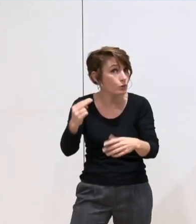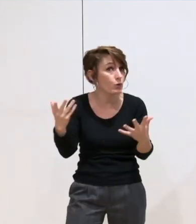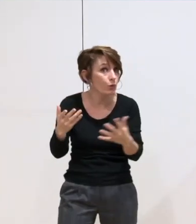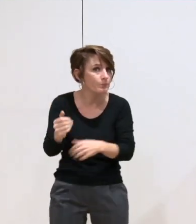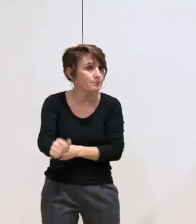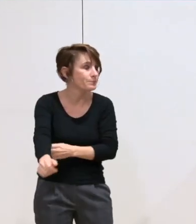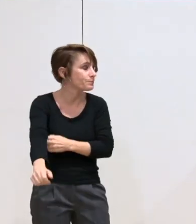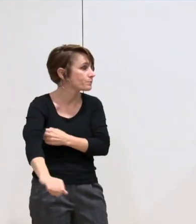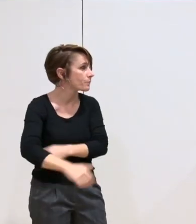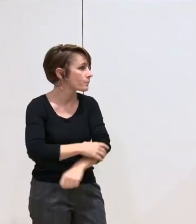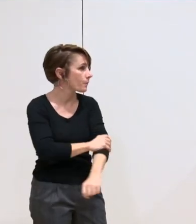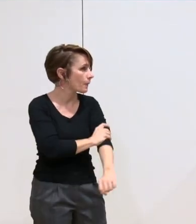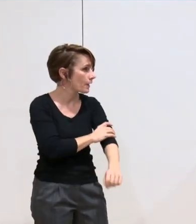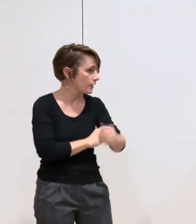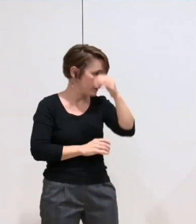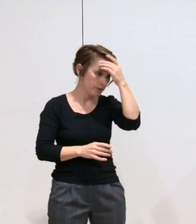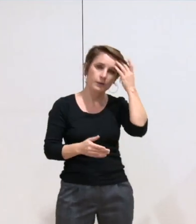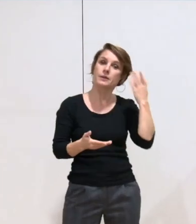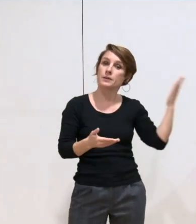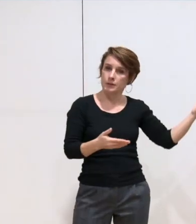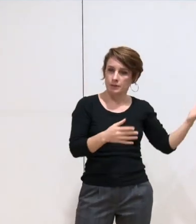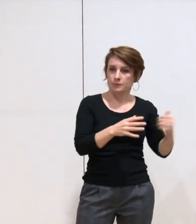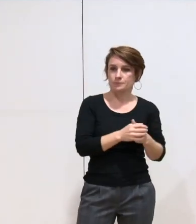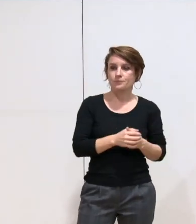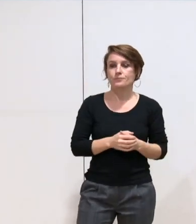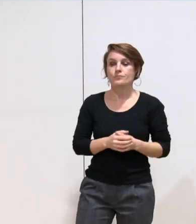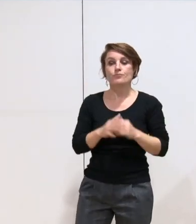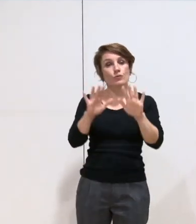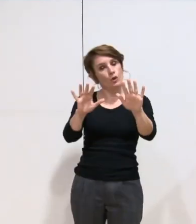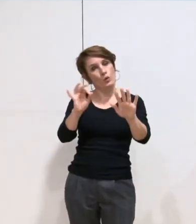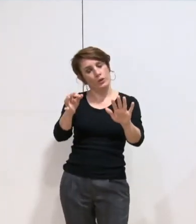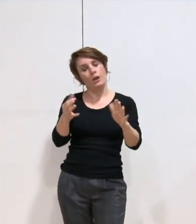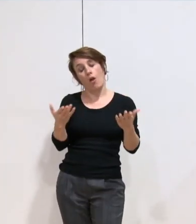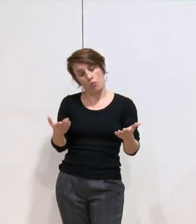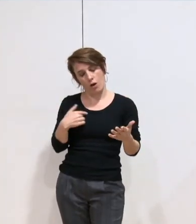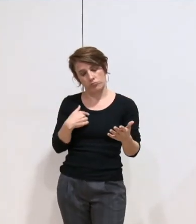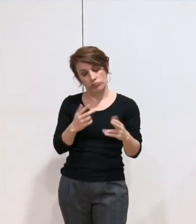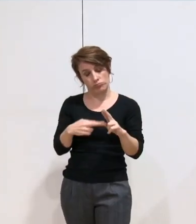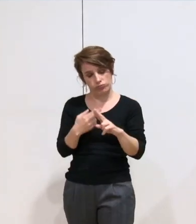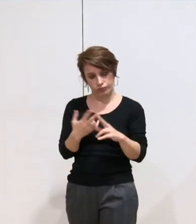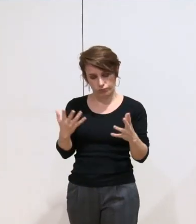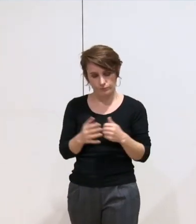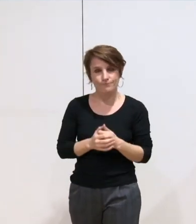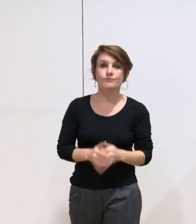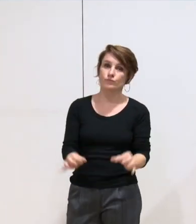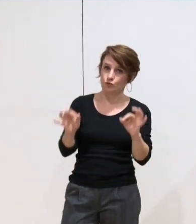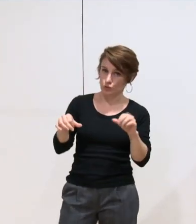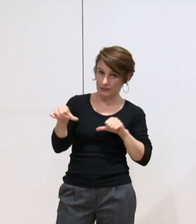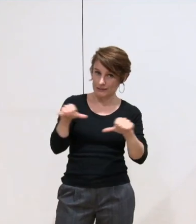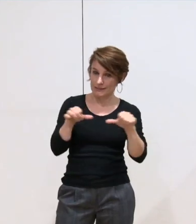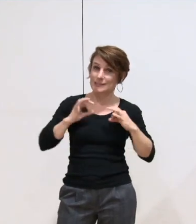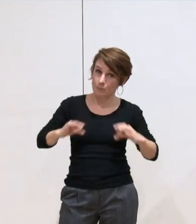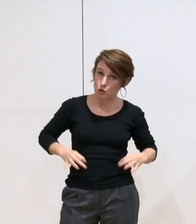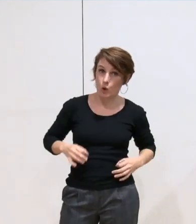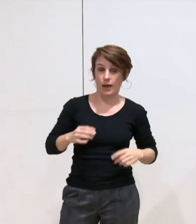Merci. Pardon. Vas-y. Madame Martin. Oui. On va s'arrêter là une seconde. Oui. Effectivement, le système scolaire et universitaire va très